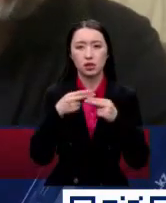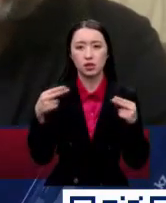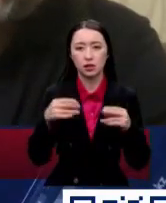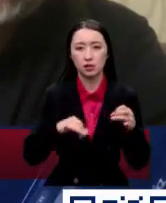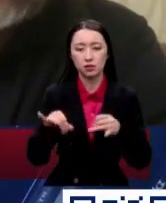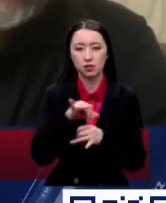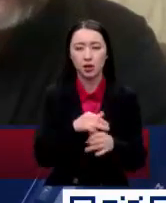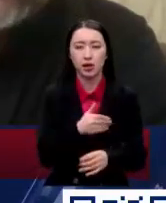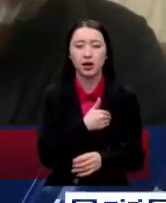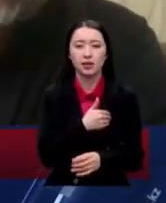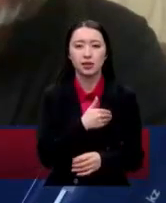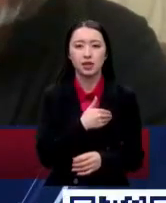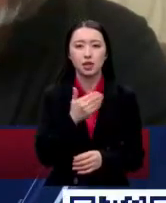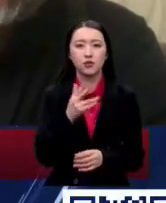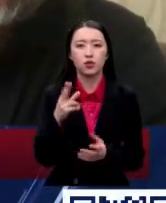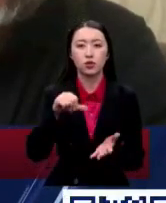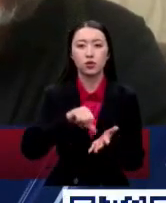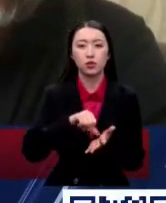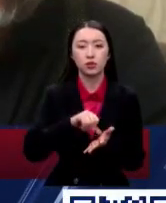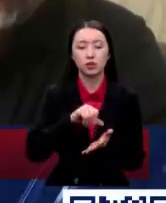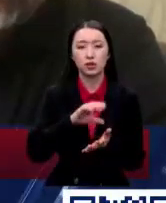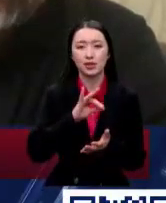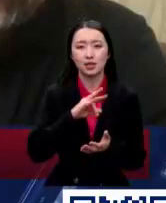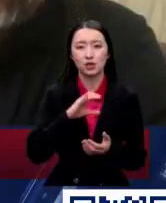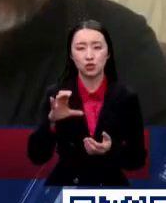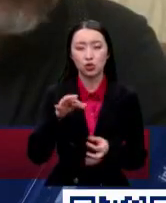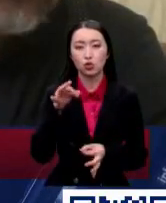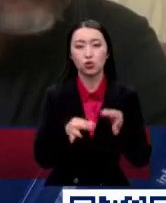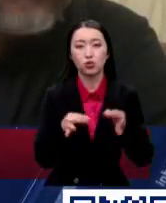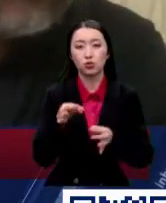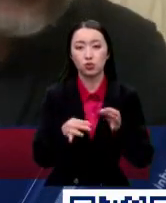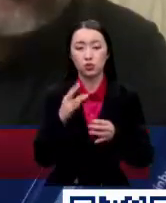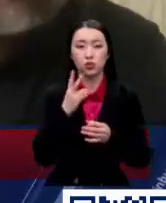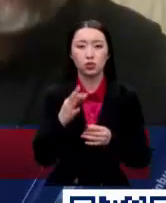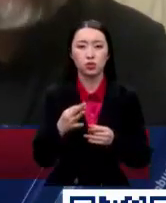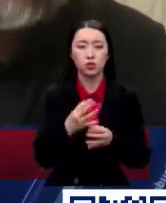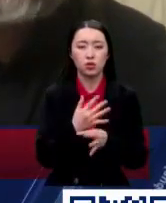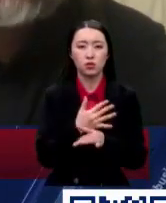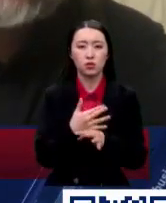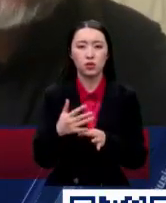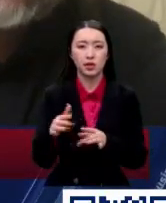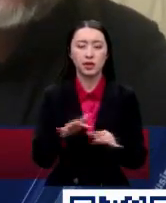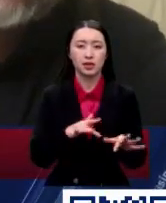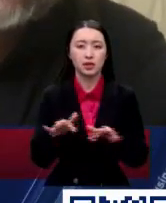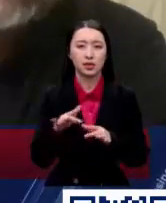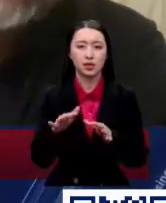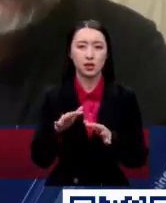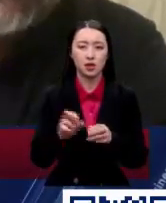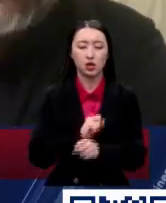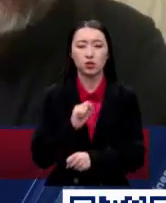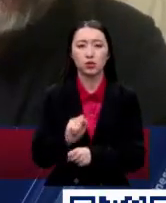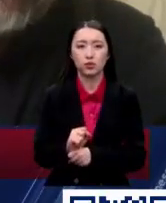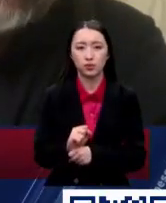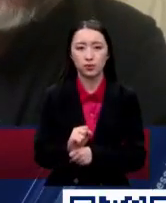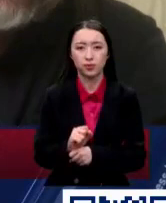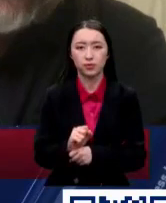хотели кого-то там из представителей Siemens привлечь к суду, но, насколько я помню, это, в общем, дело спустили на тормозах.